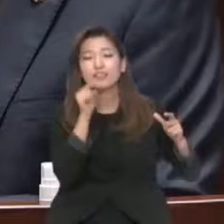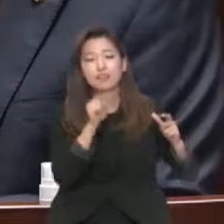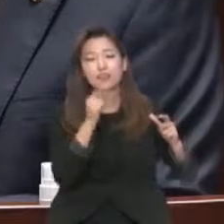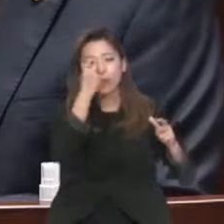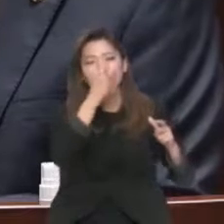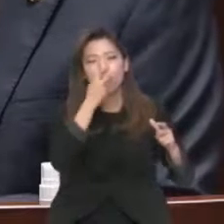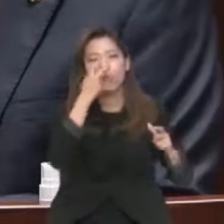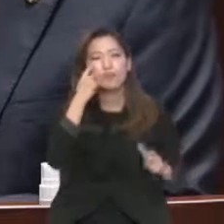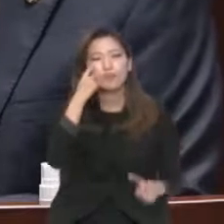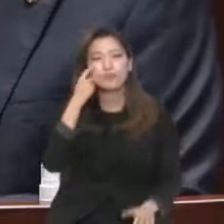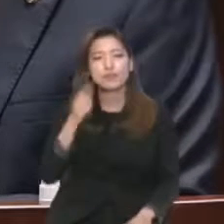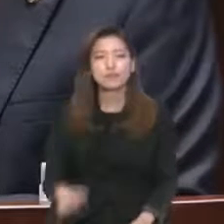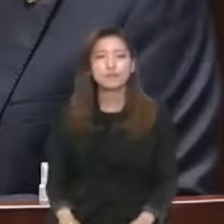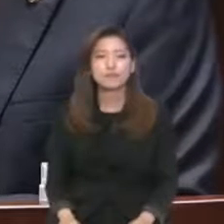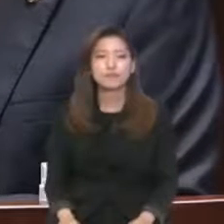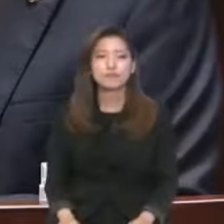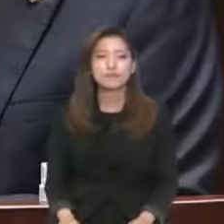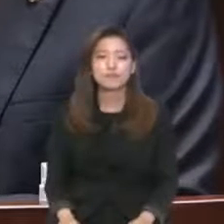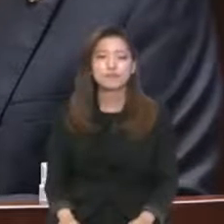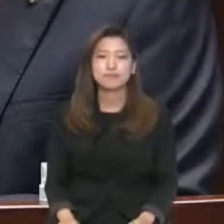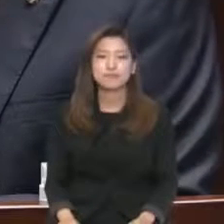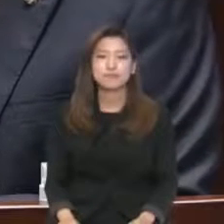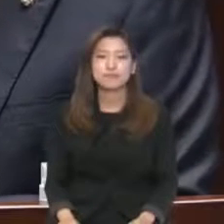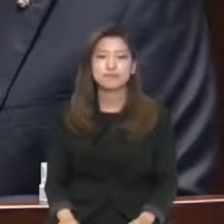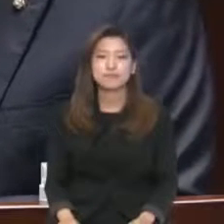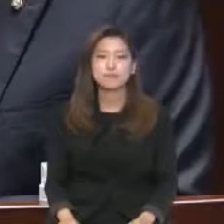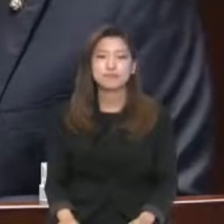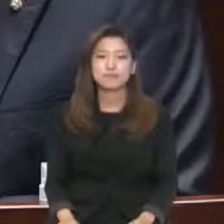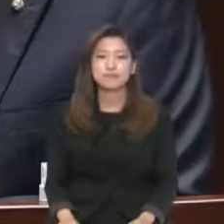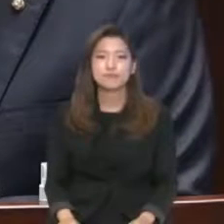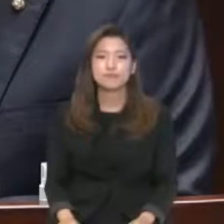검토해 보겠습니다. 그러나 의원님 역시 동시에 그